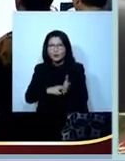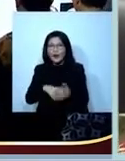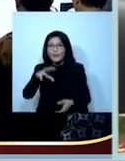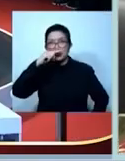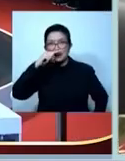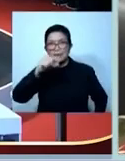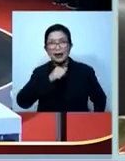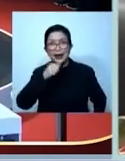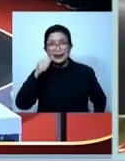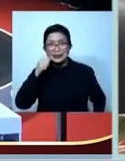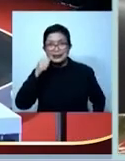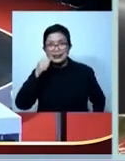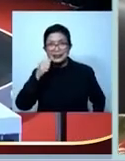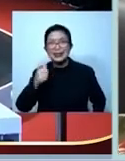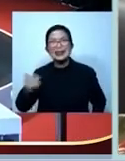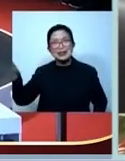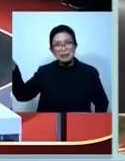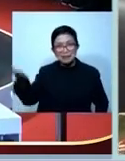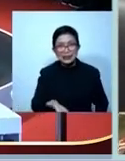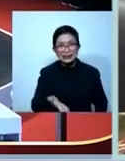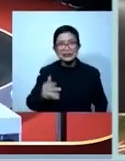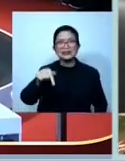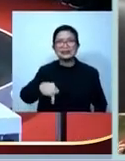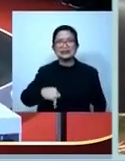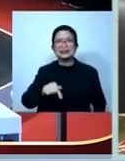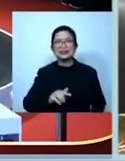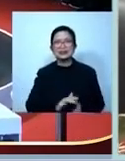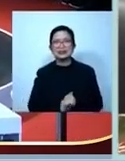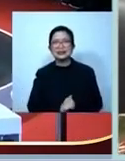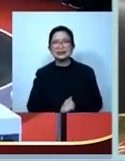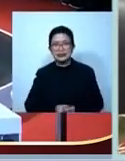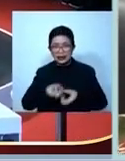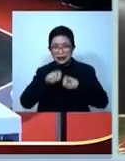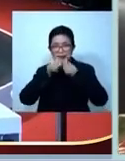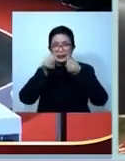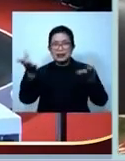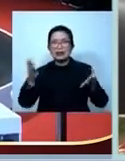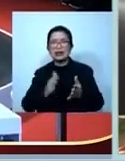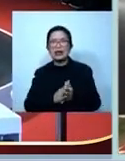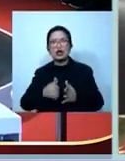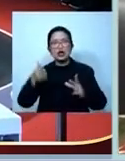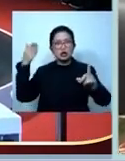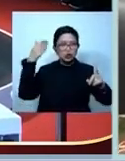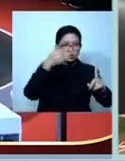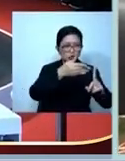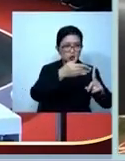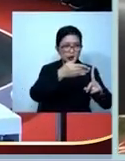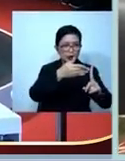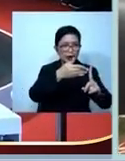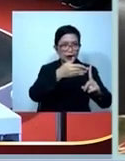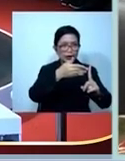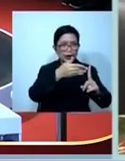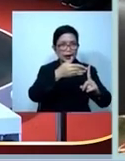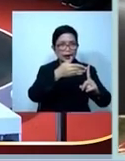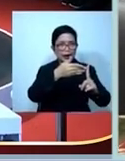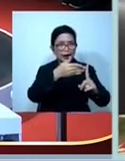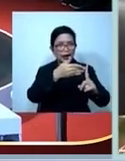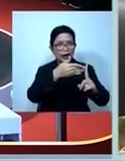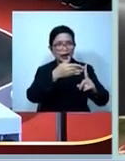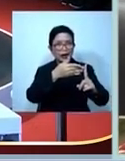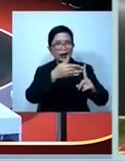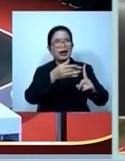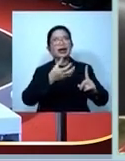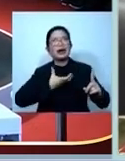paham soal isu-isu yang berkaitan dengan HAM. Walaupun sebenarnya ini juga bisa kemudian karena ada gap informasi kan. Bayangkan mereka baru lahir